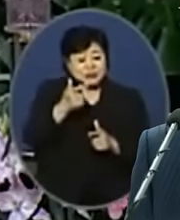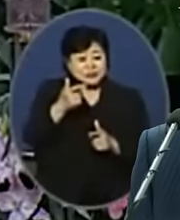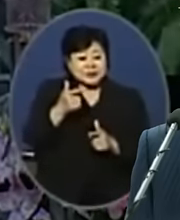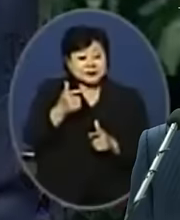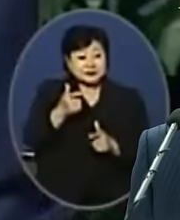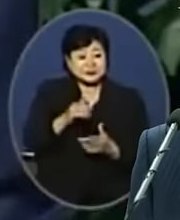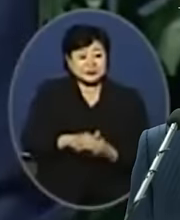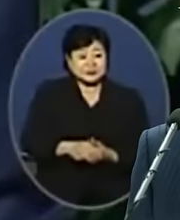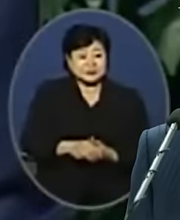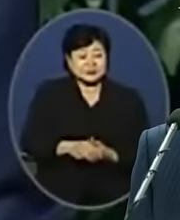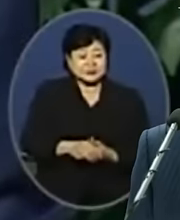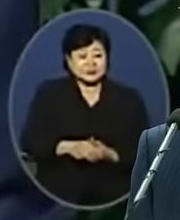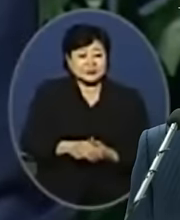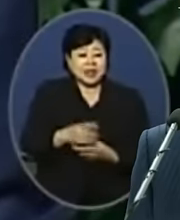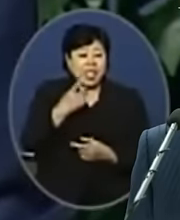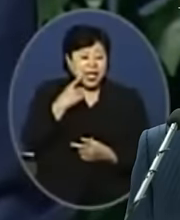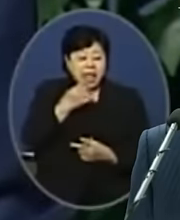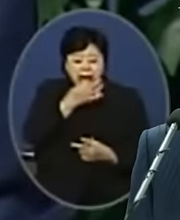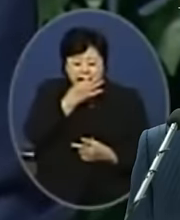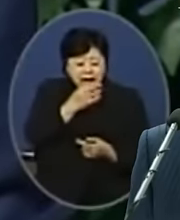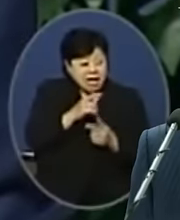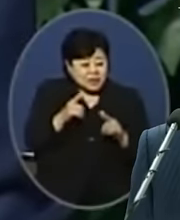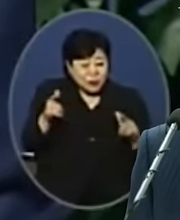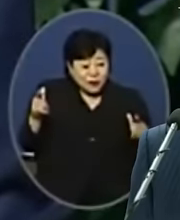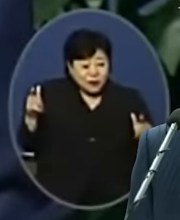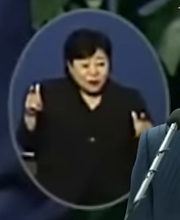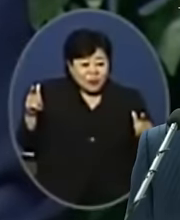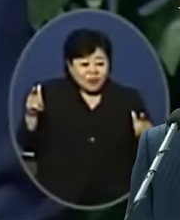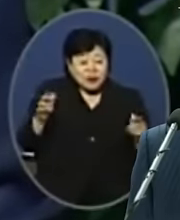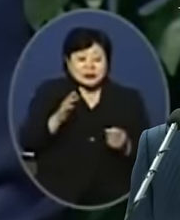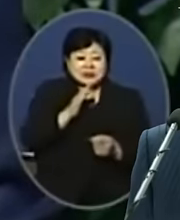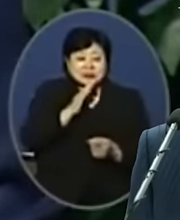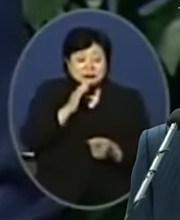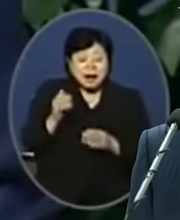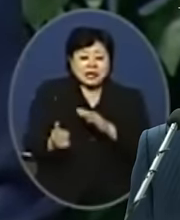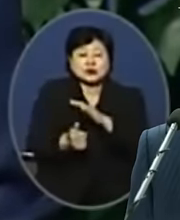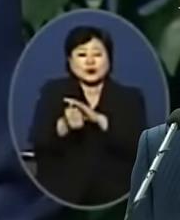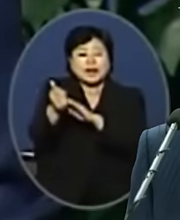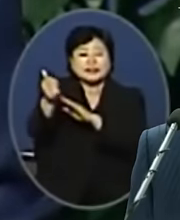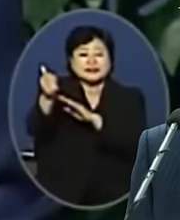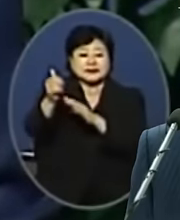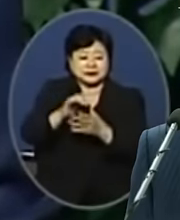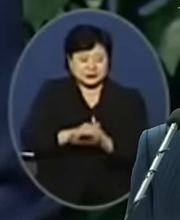여러분 탐욕과 욕심이 아닌 정말 내가 소원하는